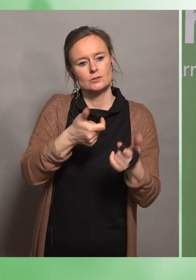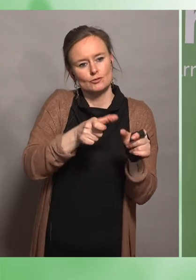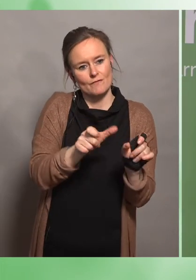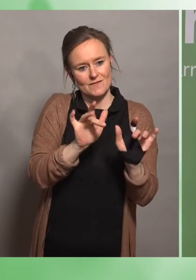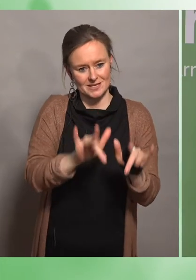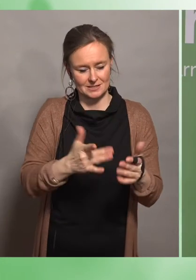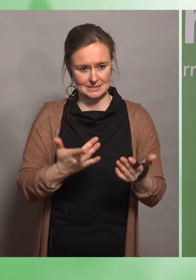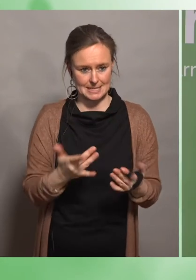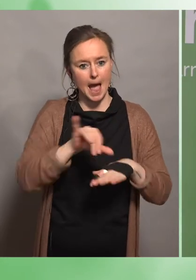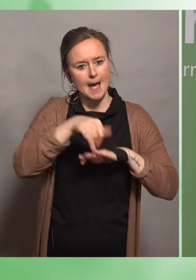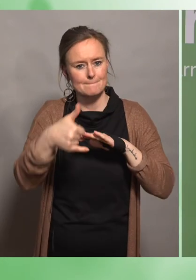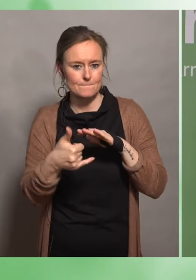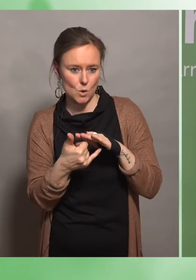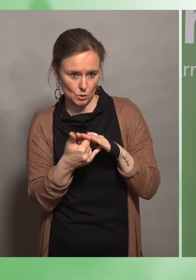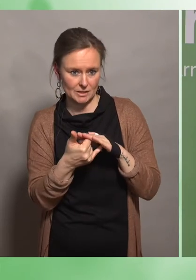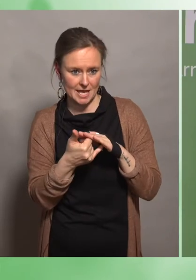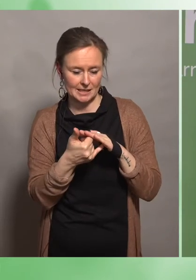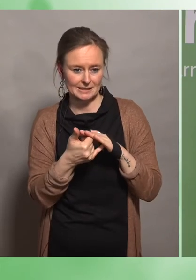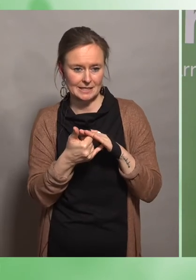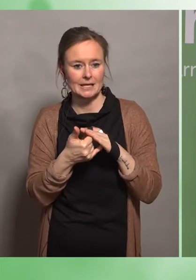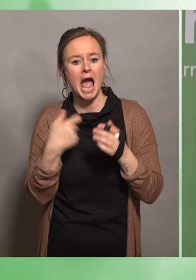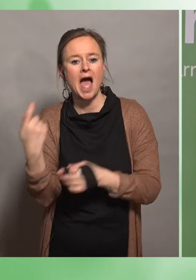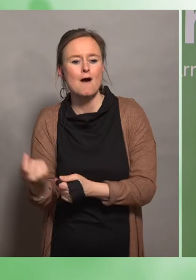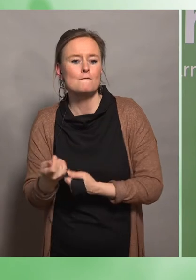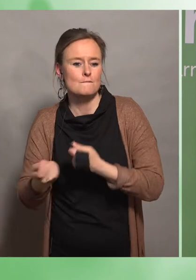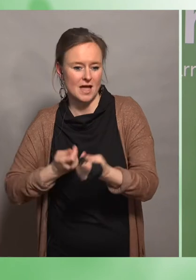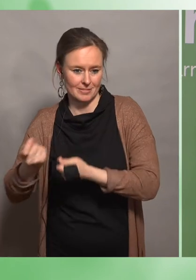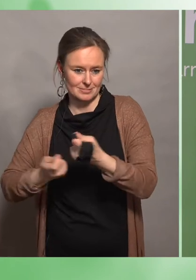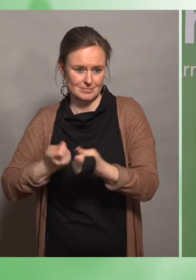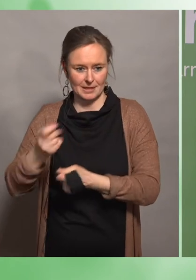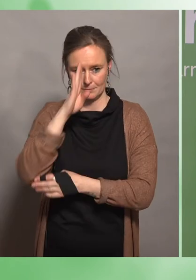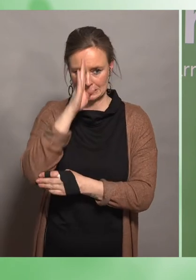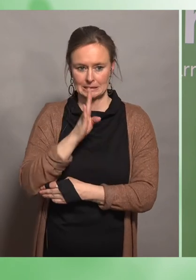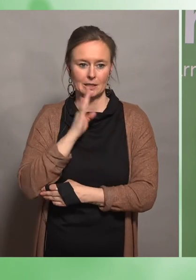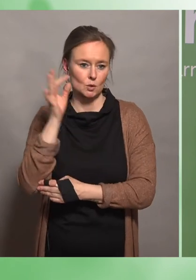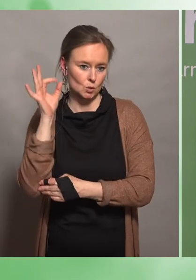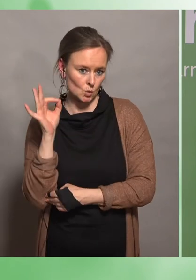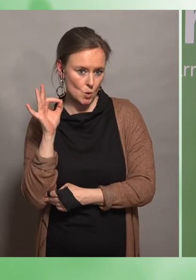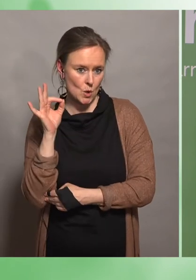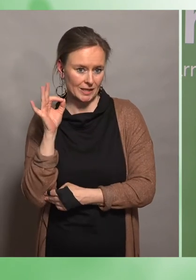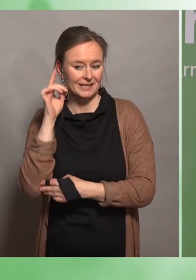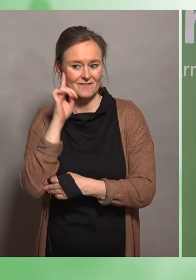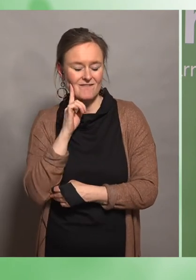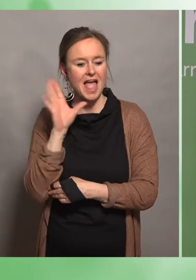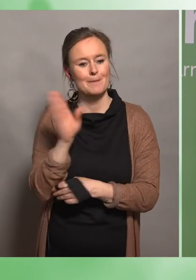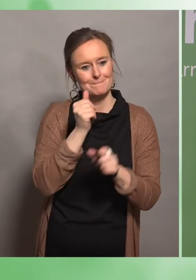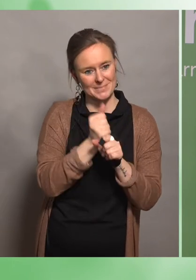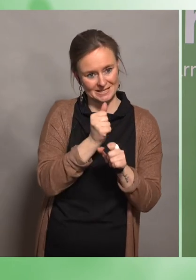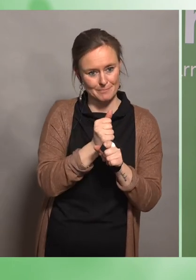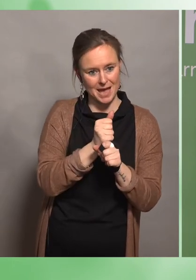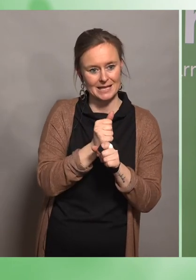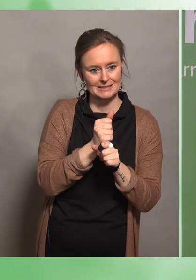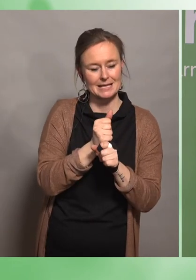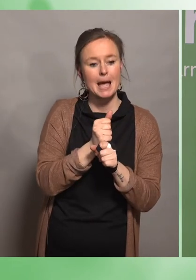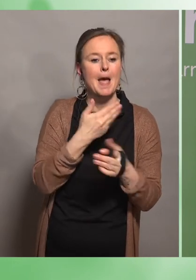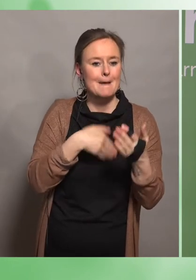dann in erster Linie auch aus der Vertriebsdirektorin, die ganz wichtig ist, weil eben die MitarbeiterInnen in erster Linie im Vertrieb eingestellt